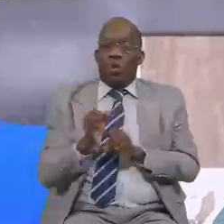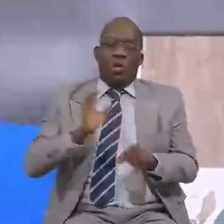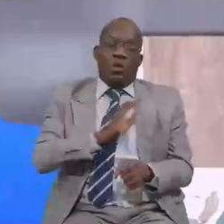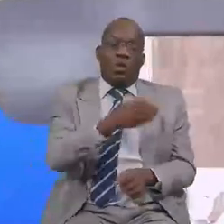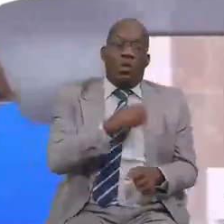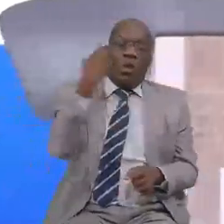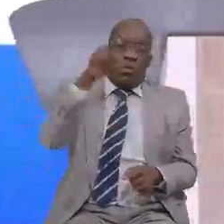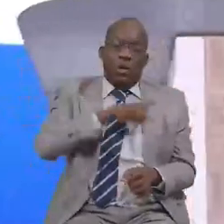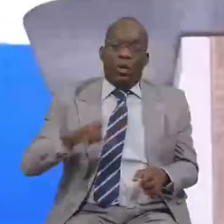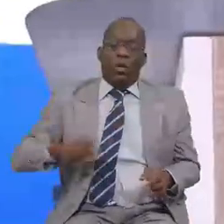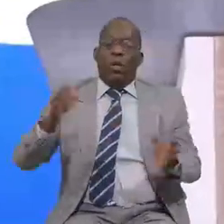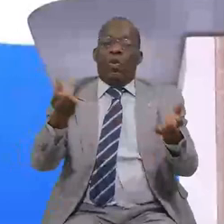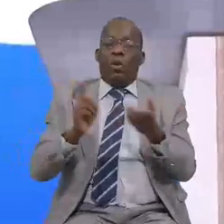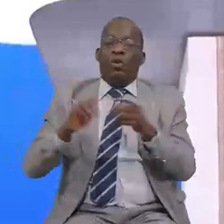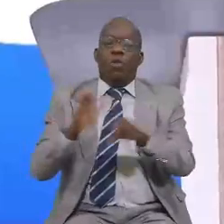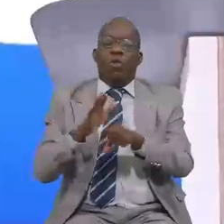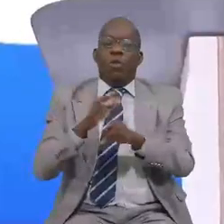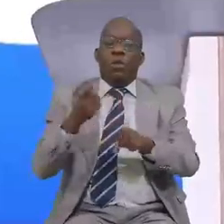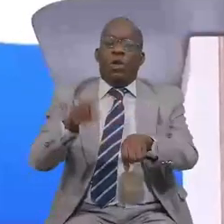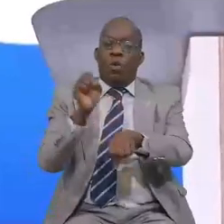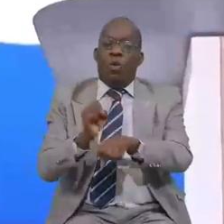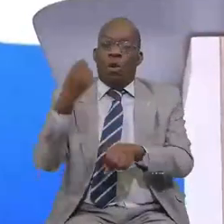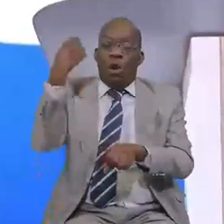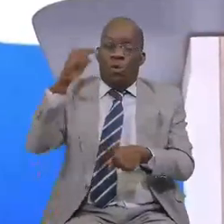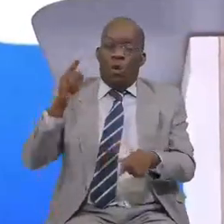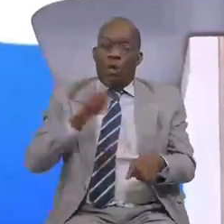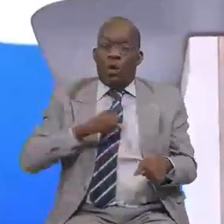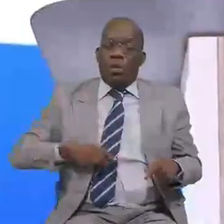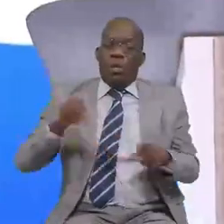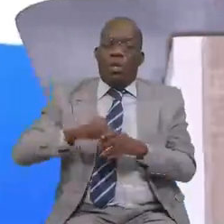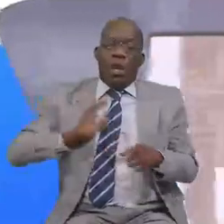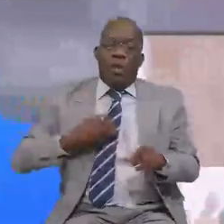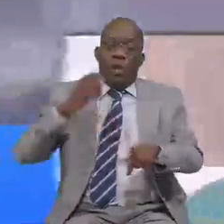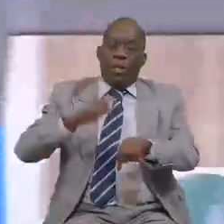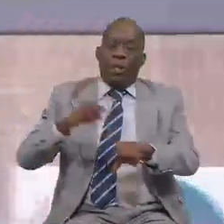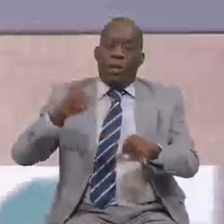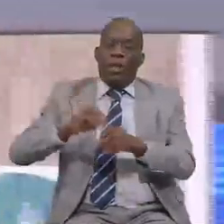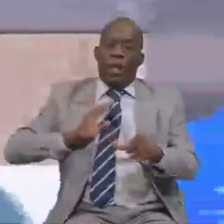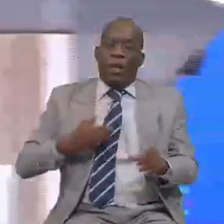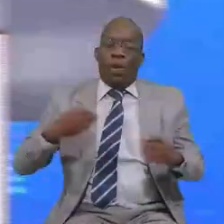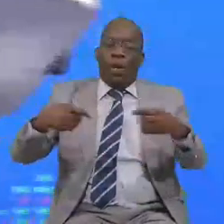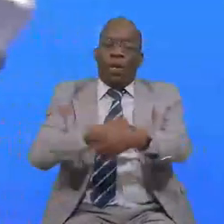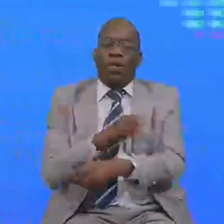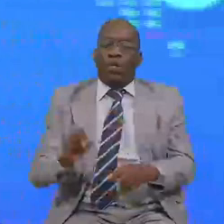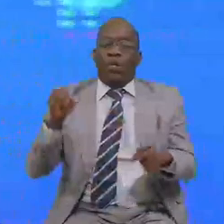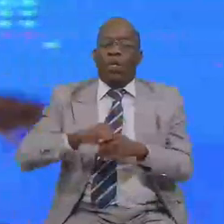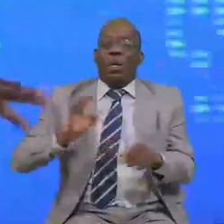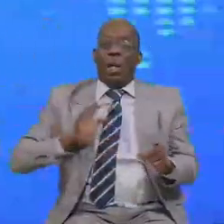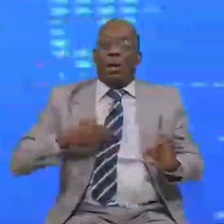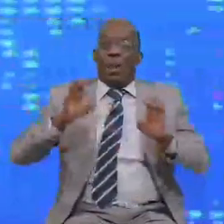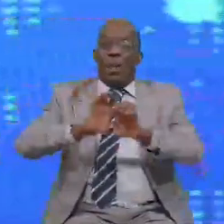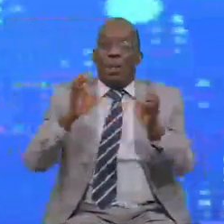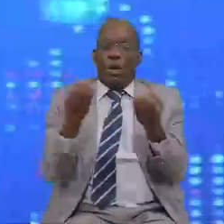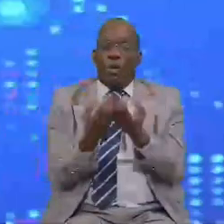commission dans notre temps de nos jours et dans notre communauté, il dit, alors veillons